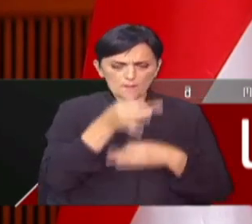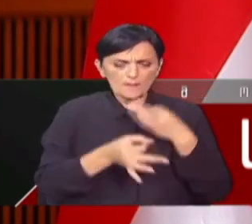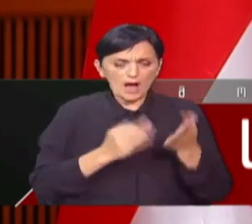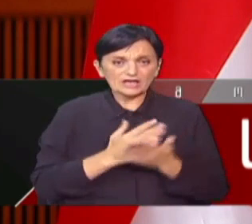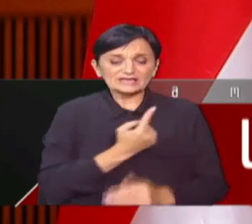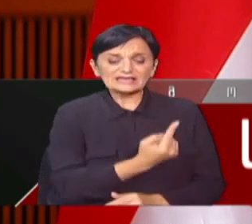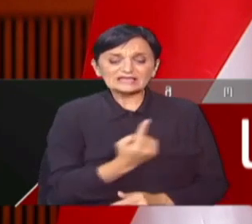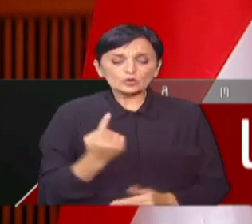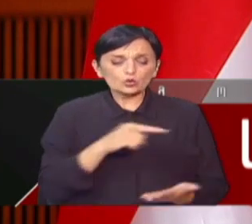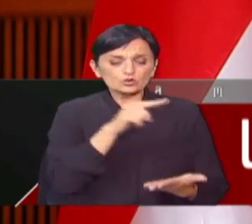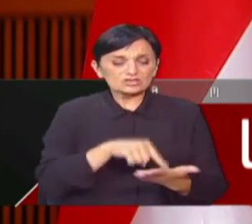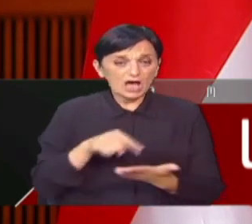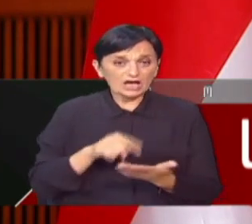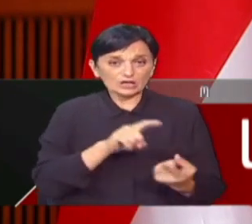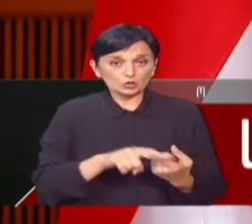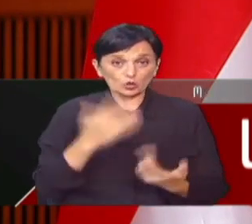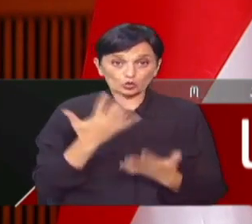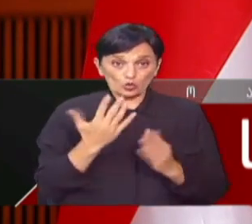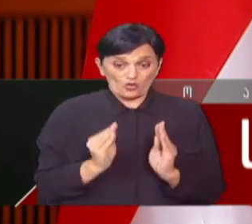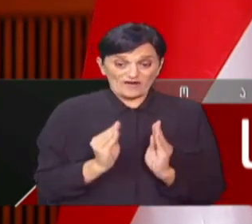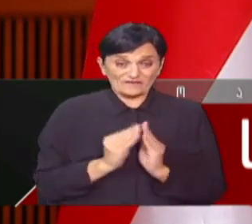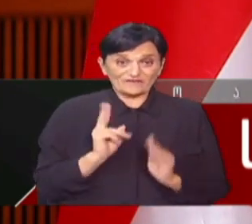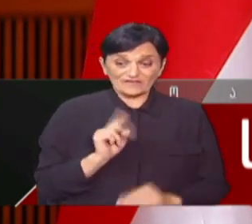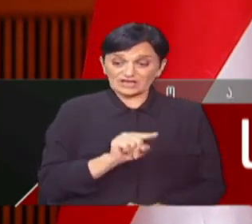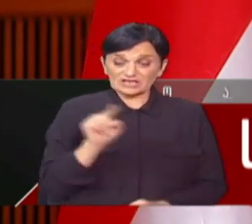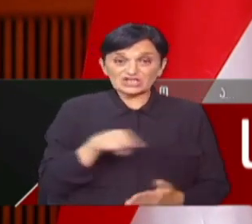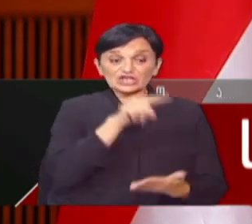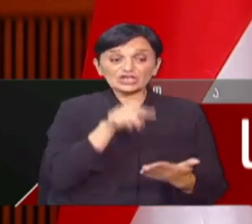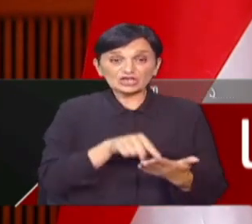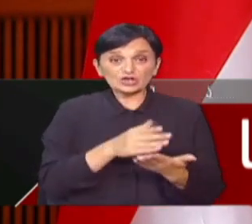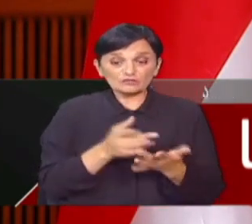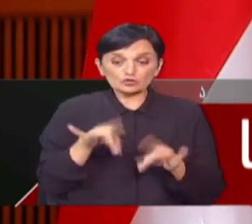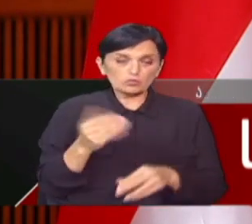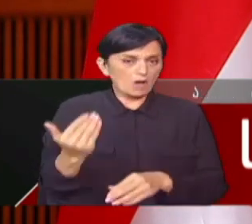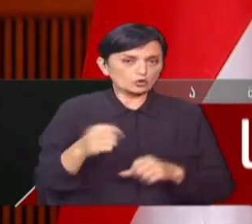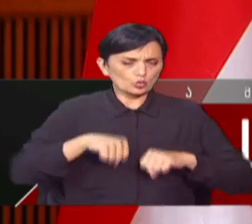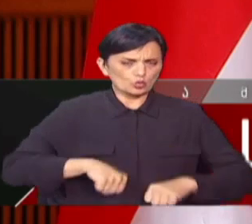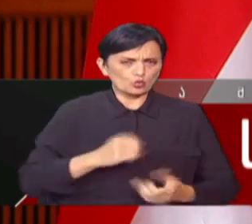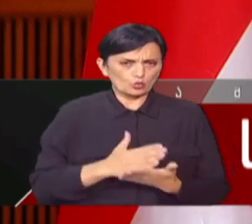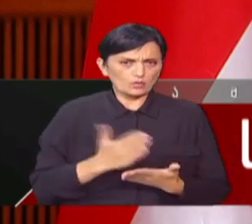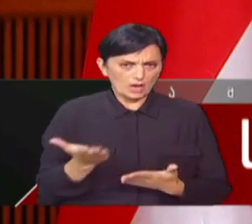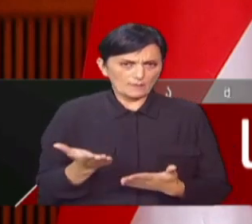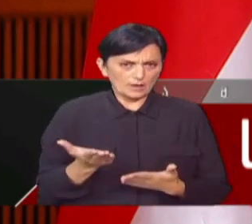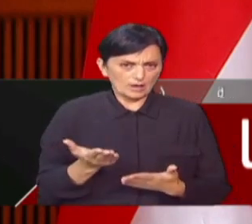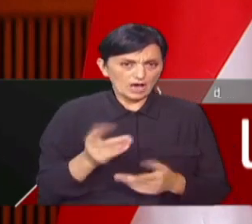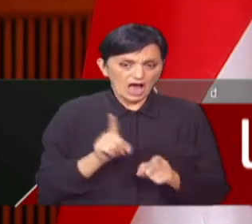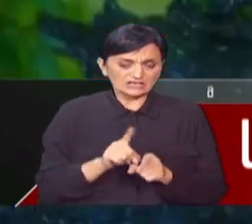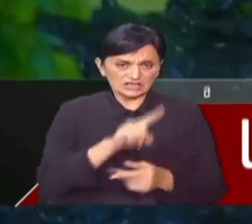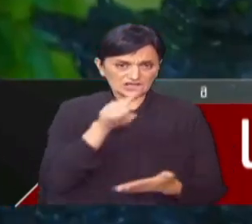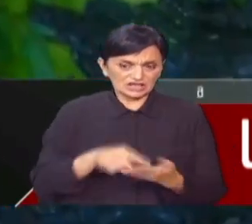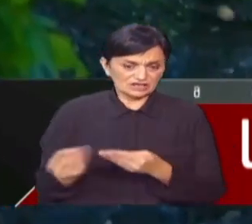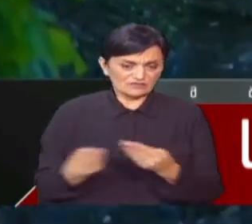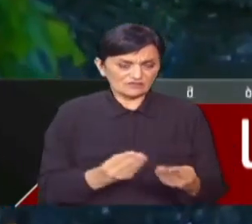თითოეულ საკითხთან დაკავშირებით. თუ ვინმე კვლავ მაინც რჩება კითხვები, ეს მათი უფლებაა და წამოყენებული აქვს ასეთი